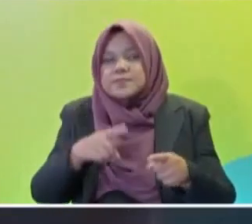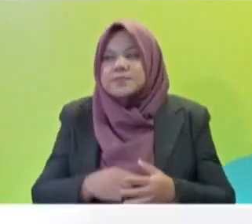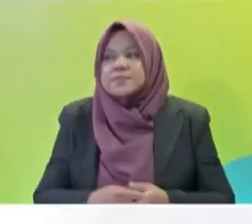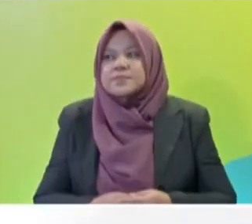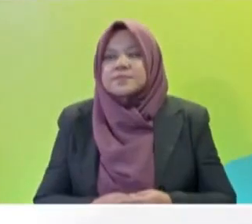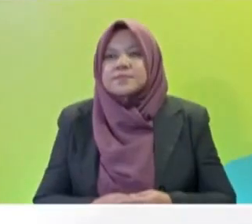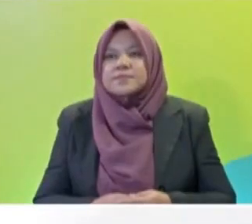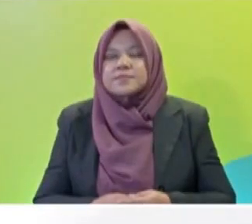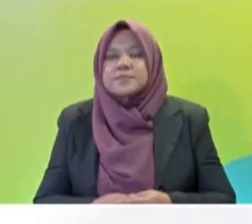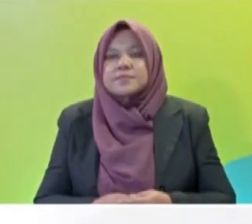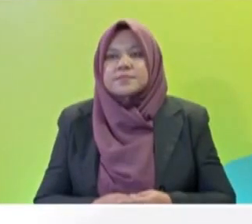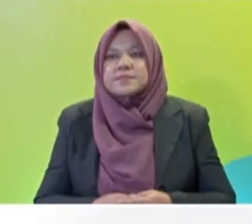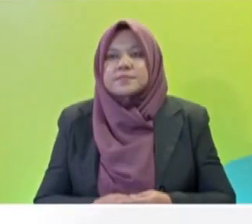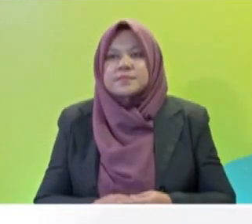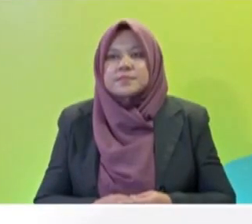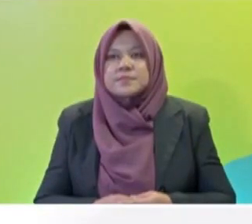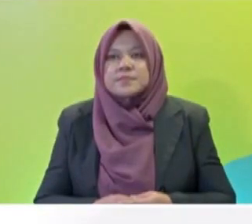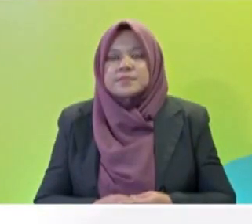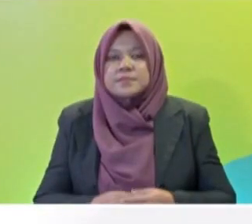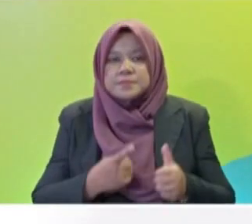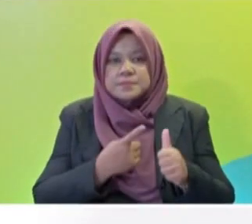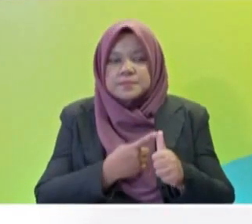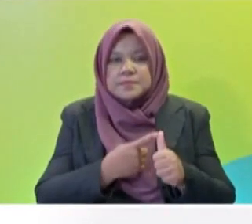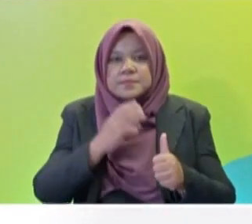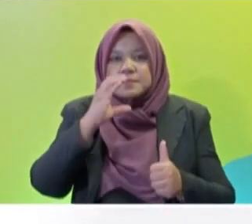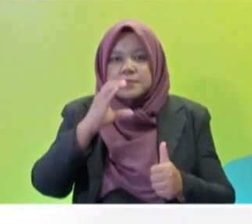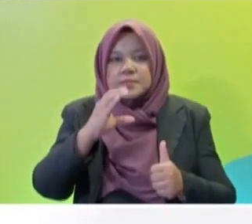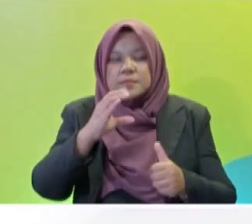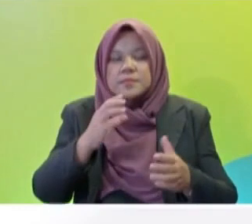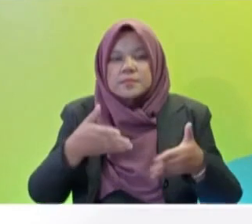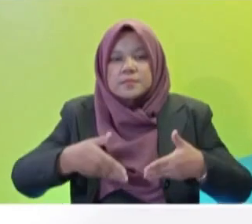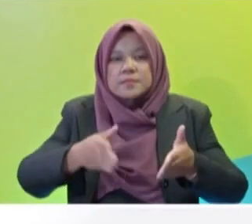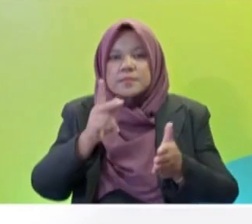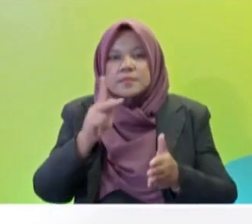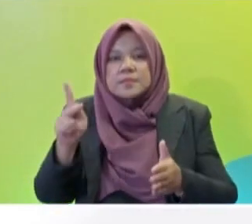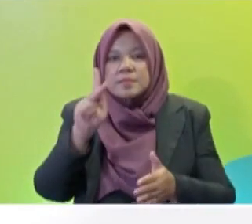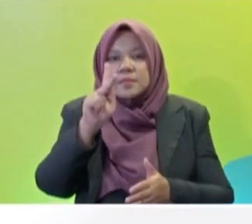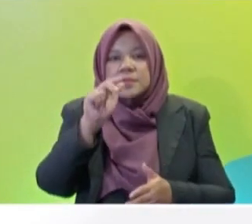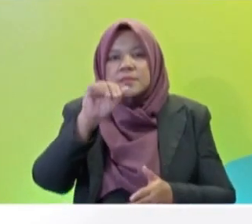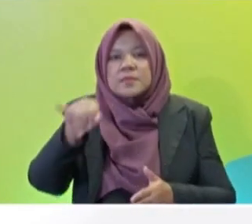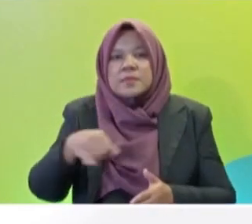pertama langkah pertama si yaitu menjalankan kajian